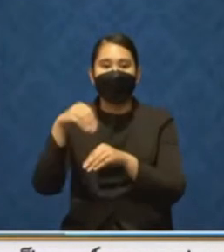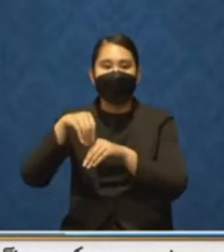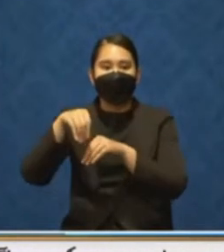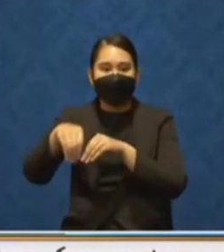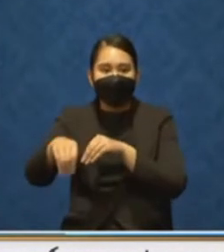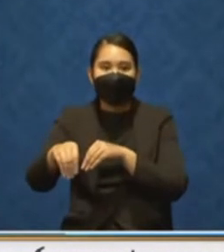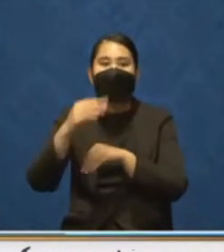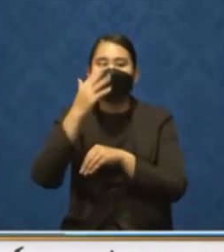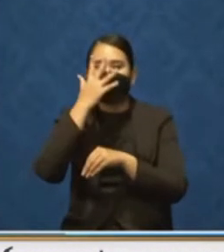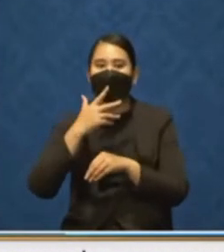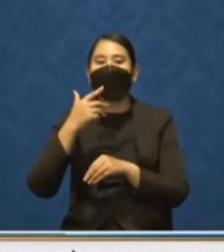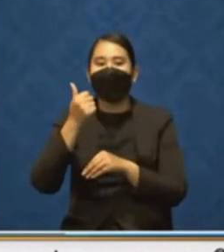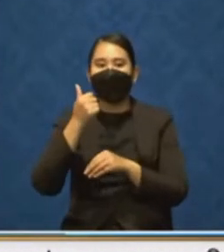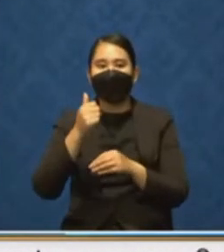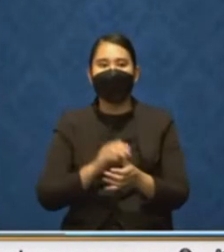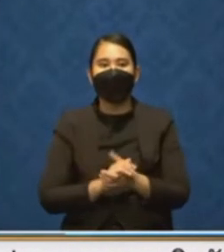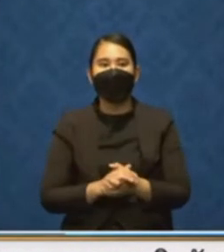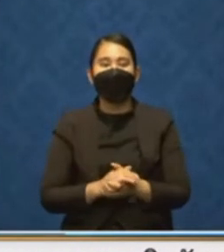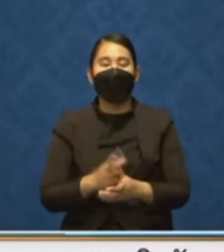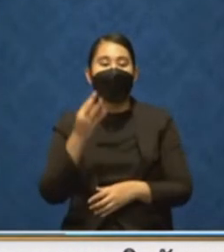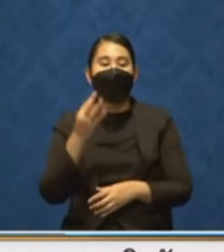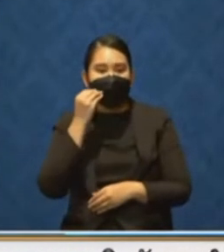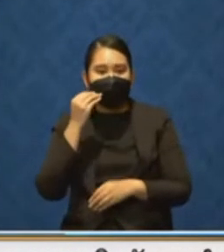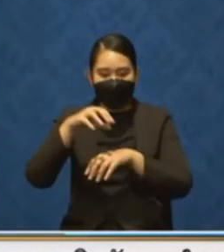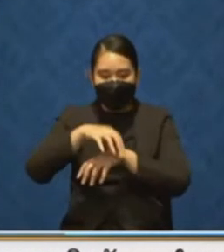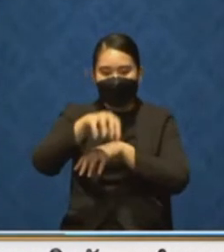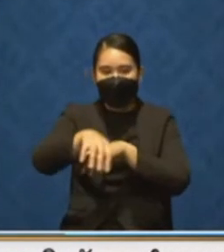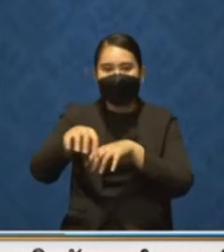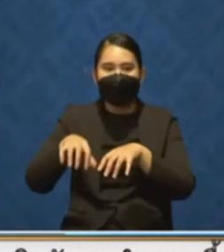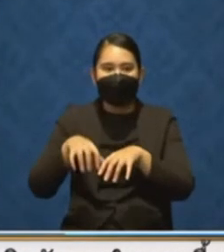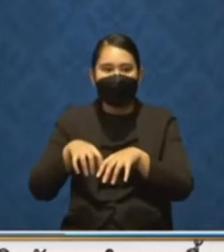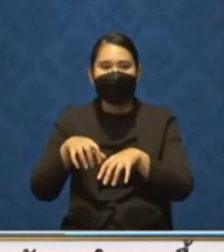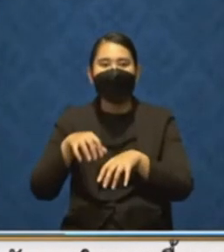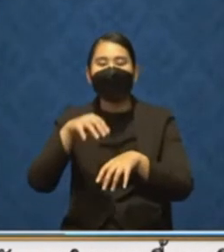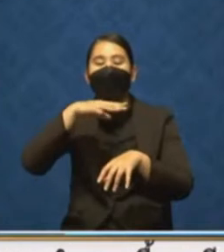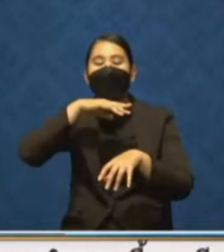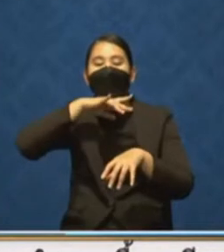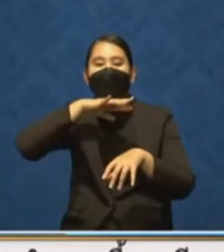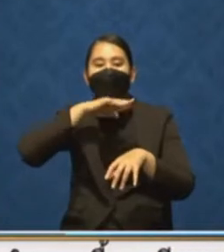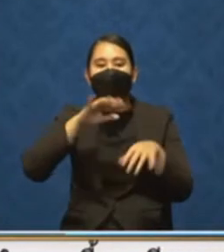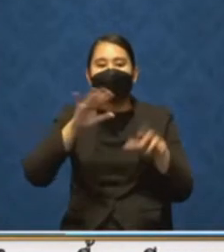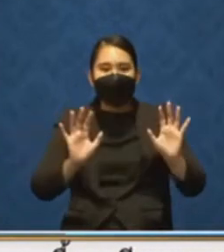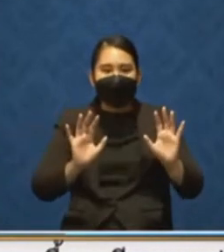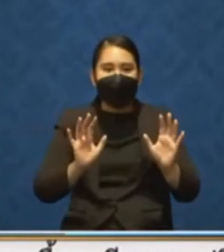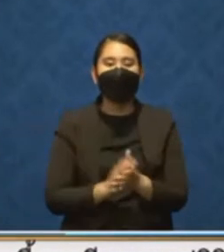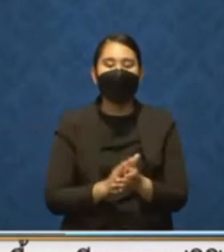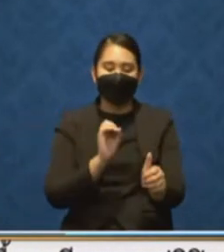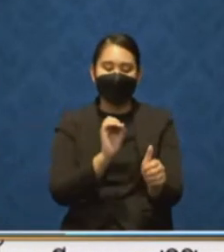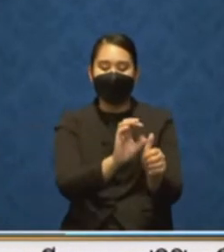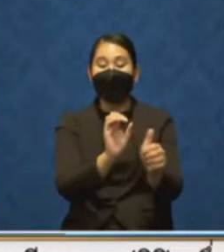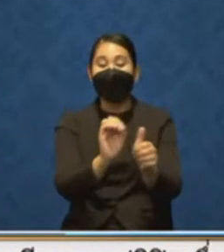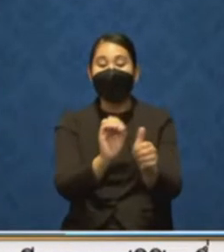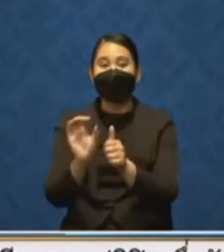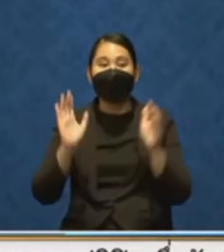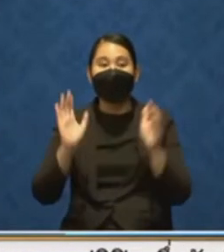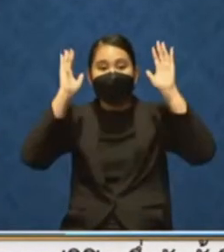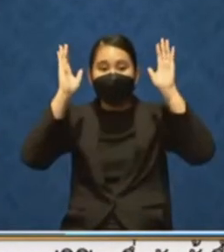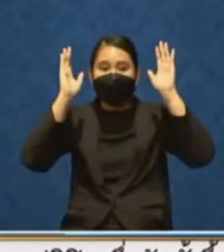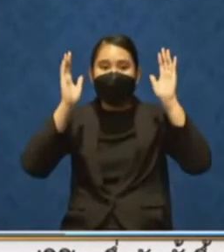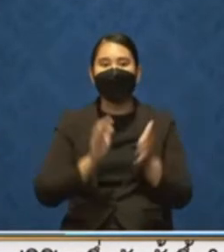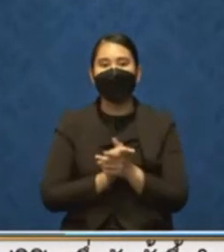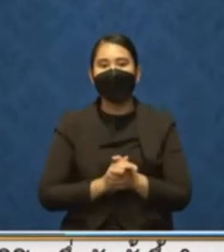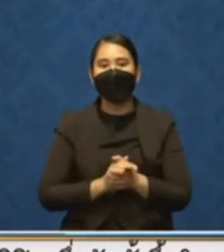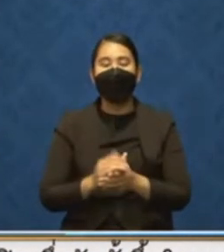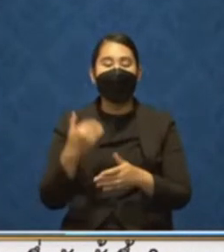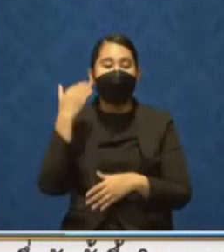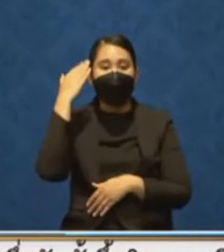ไปแต่เพิ่มเติมขึ้นจรินทร์คลองริมบ้านหลังบ้านหน้าบ้านไม่รับปากนะผมตื่นก็ได้แค่นี้เองเขาก็แนะนำเข้าบ้านแบบนี้ก็น่าก็